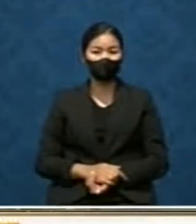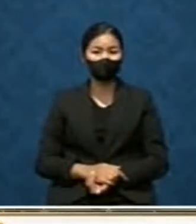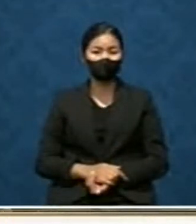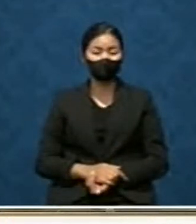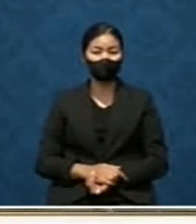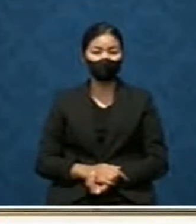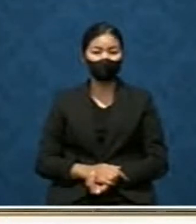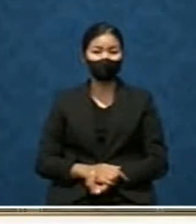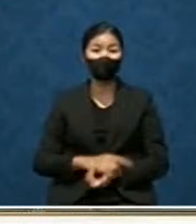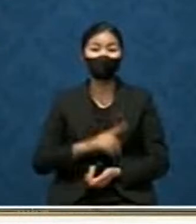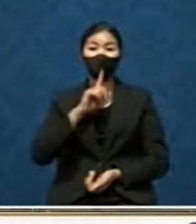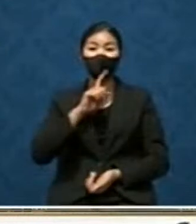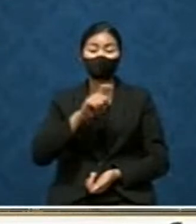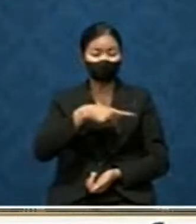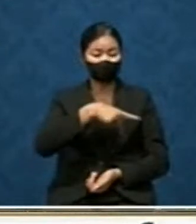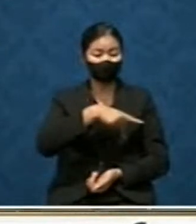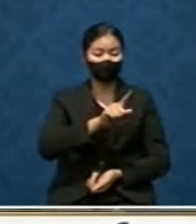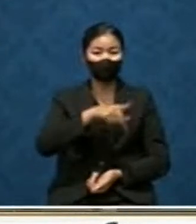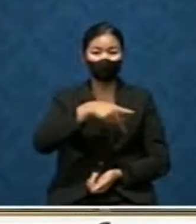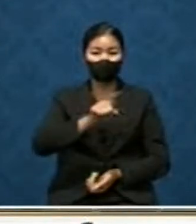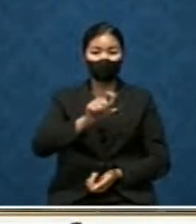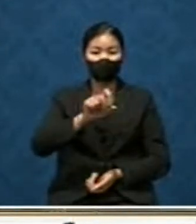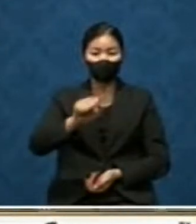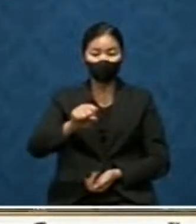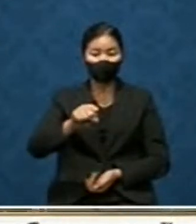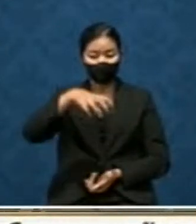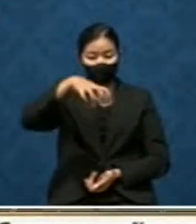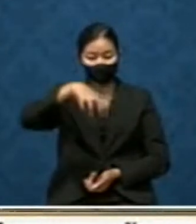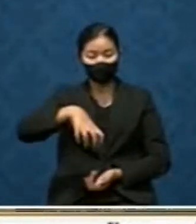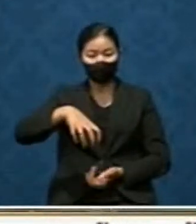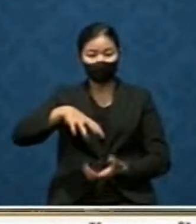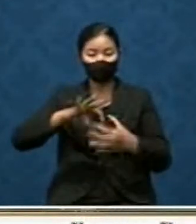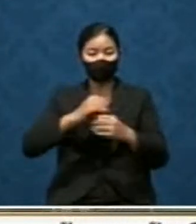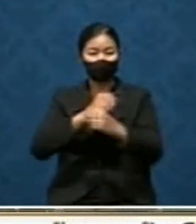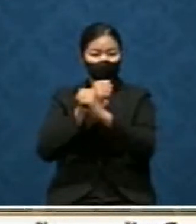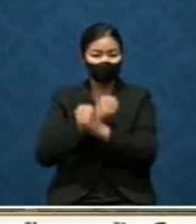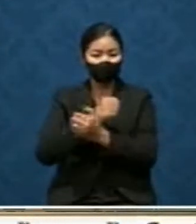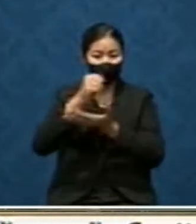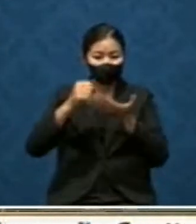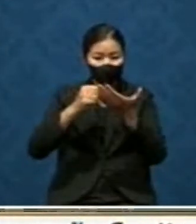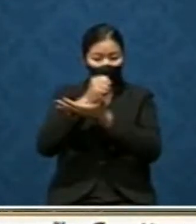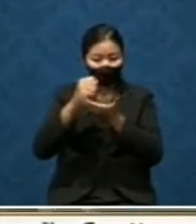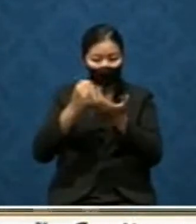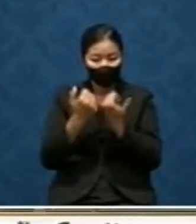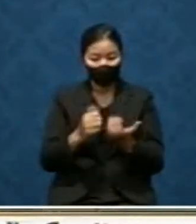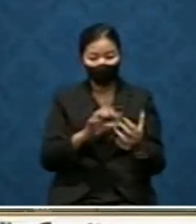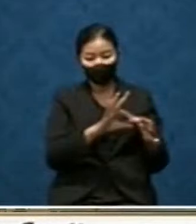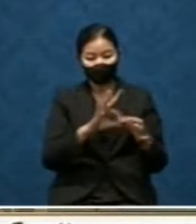ป่อ ป่อ สอ หนวยประปรามยาเสรติดไม่เกี่วข้องกพรยัดฉบับนี้เลย